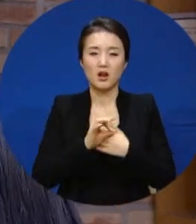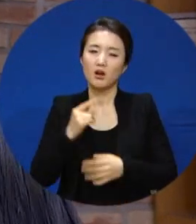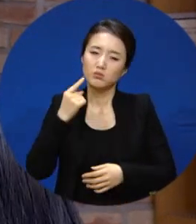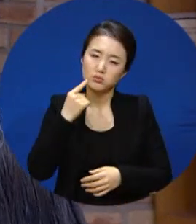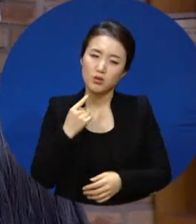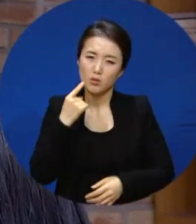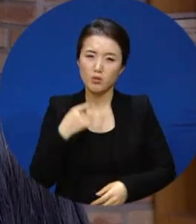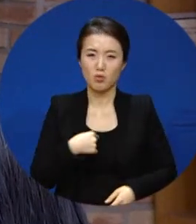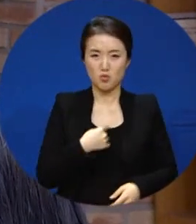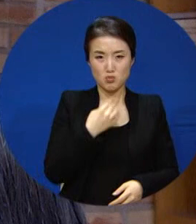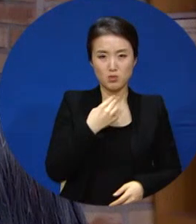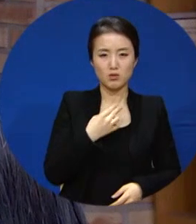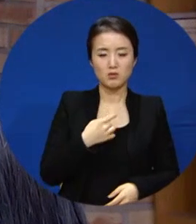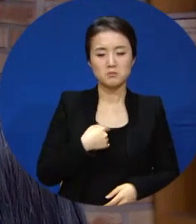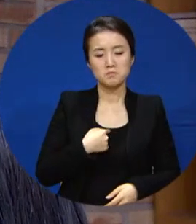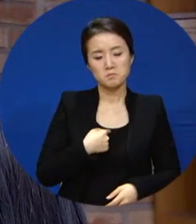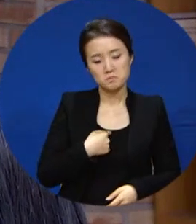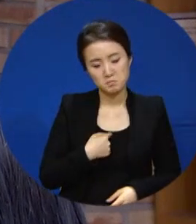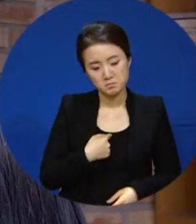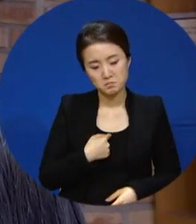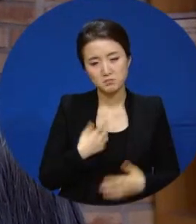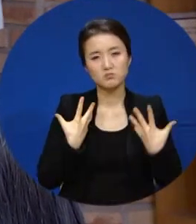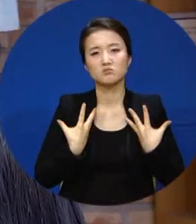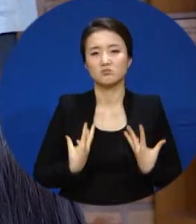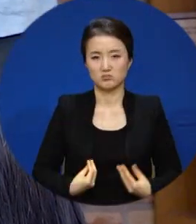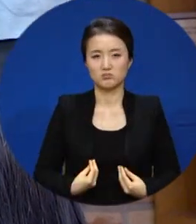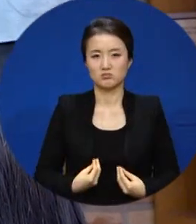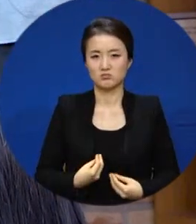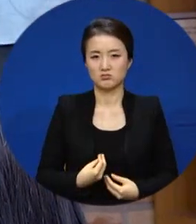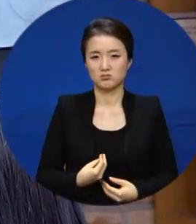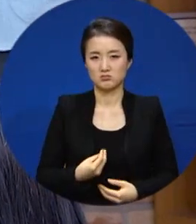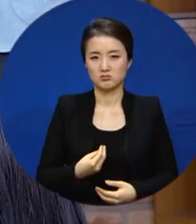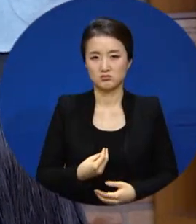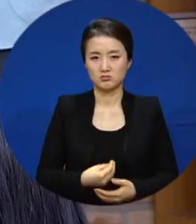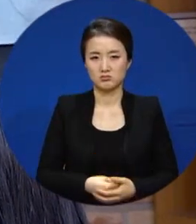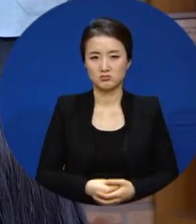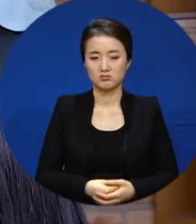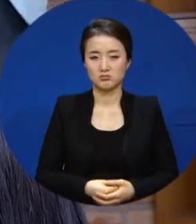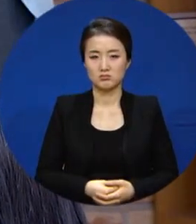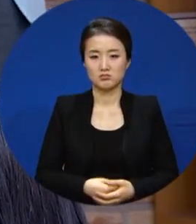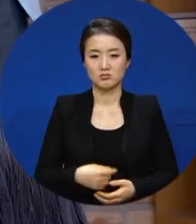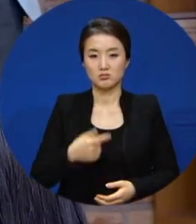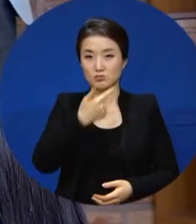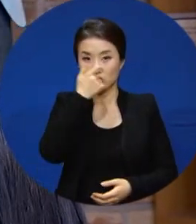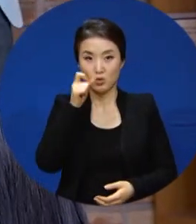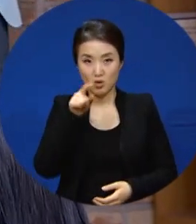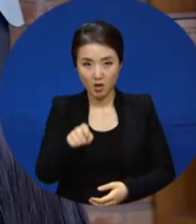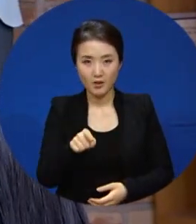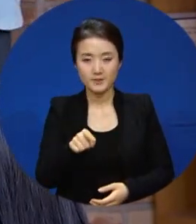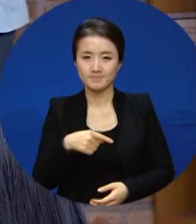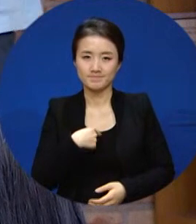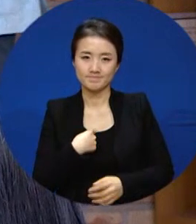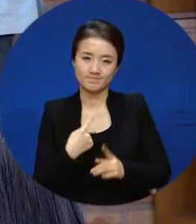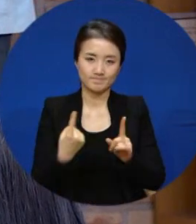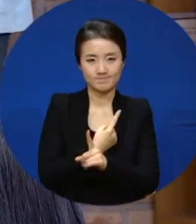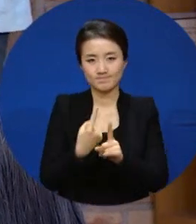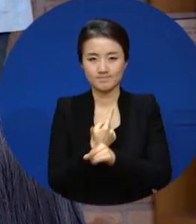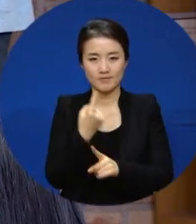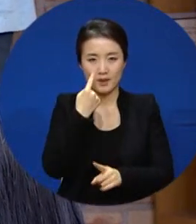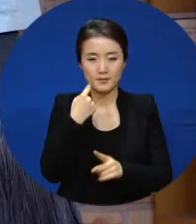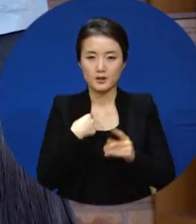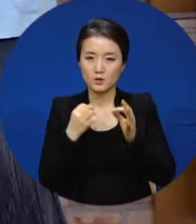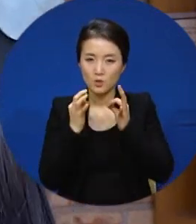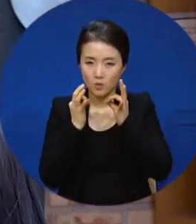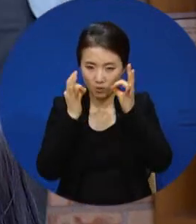거야 가질 필요가 이럴 필요가 없는데 세번째 부족한 점은 개선 하려고 노력해요 여기가 만족하는 건